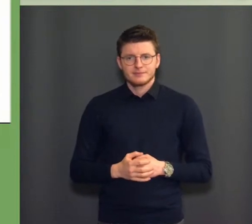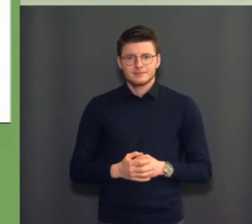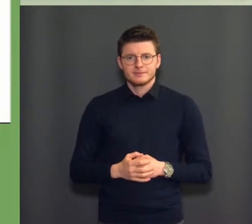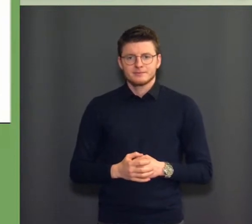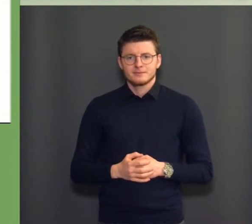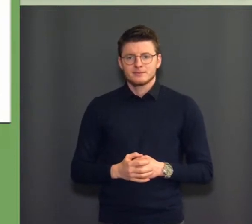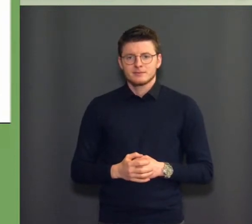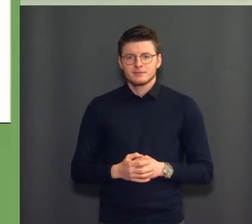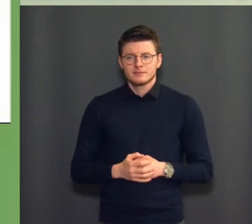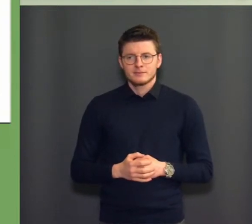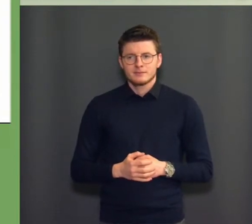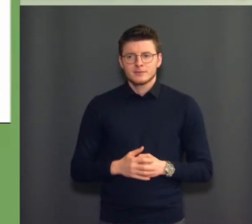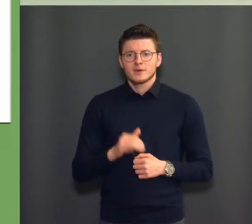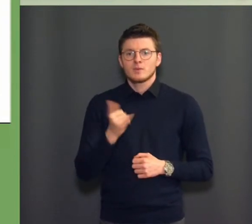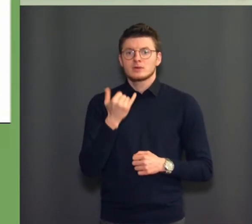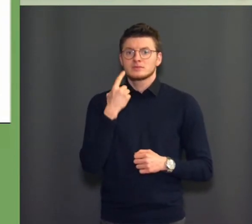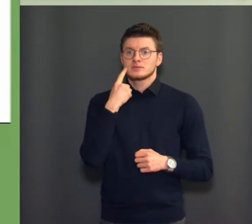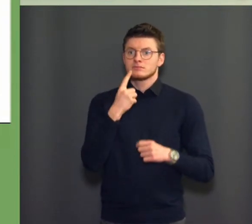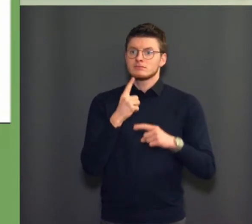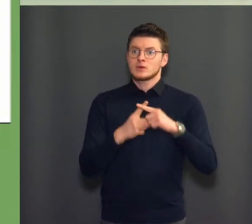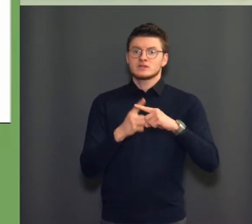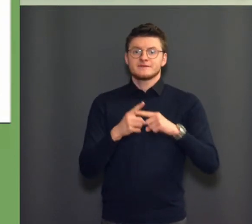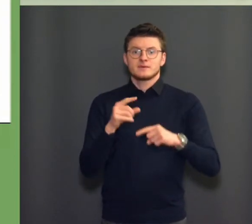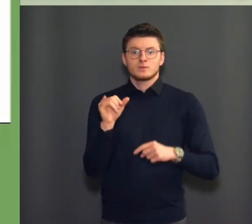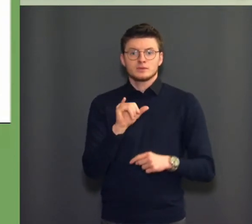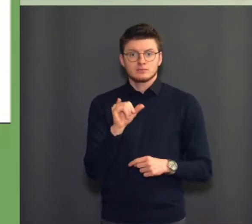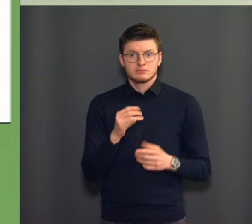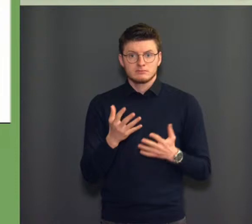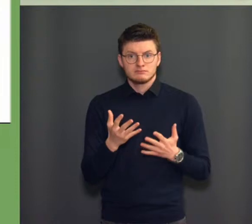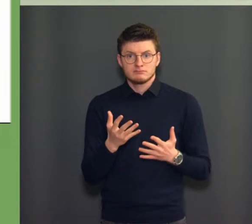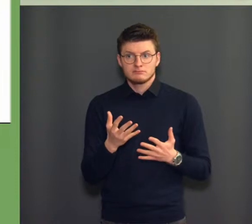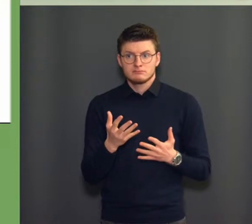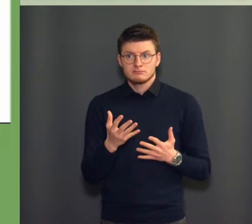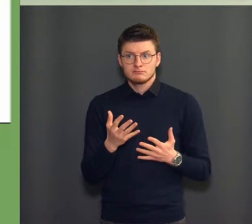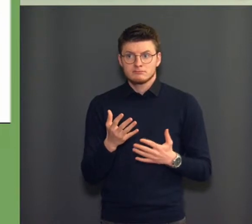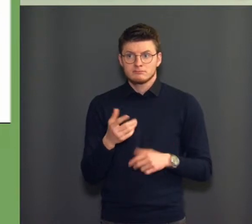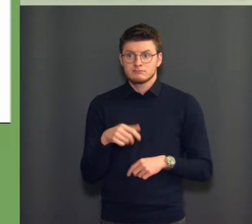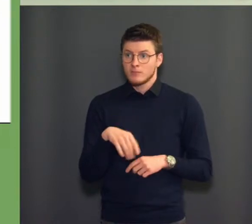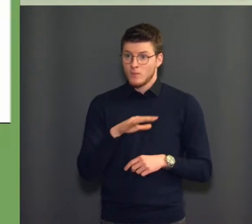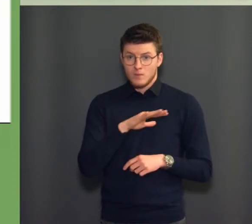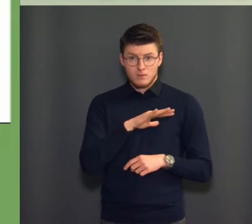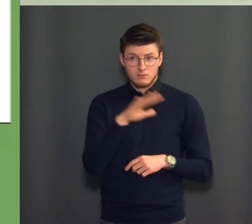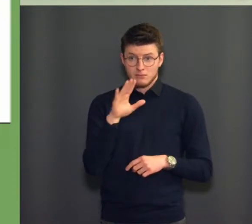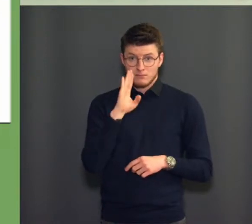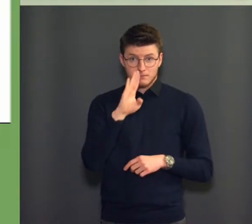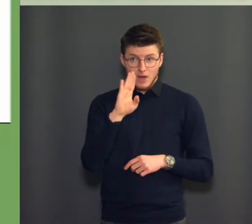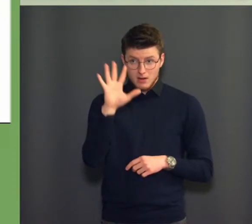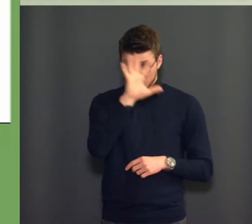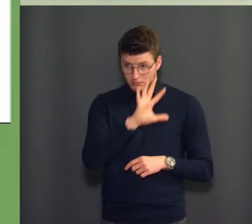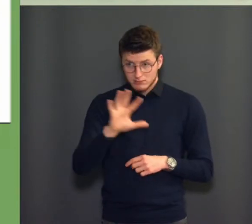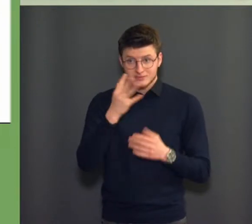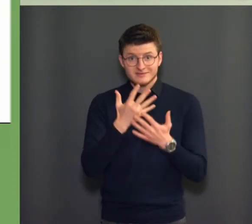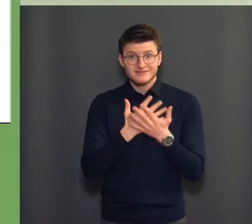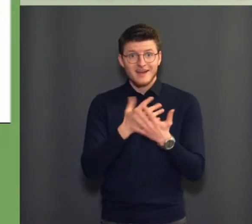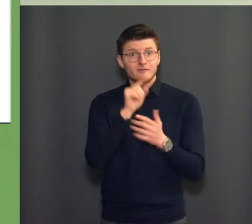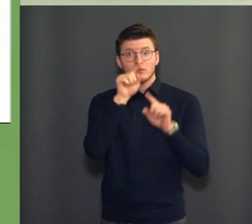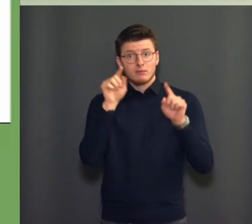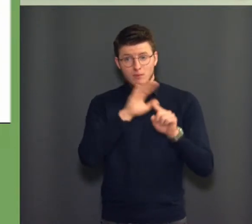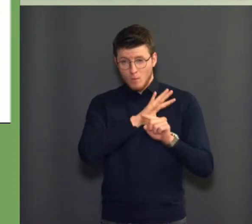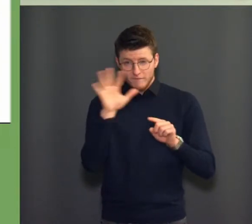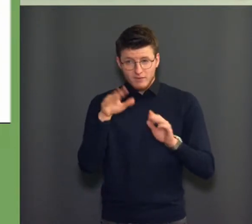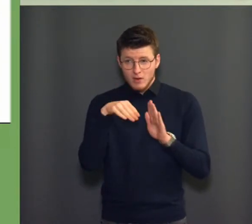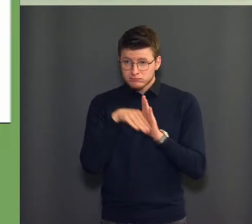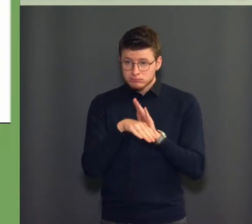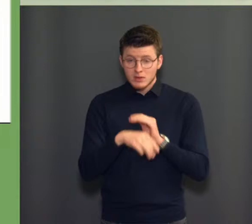Positief is wel dat de daling van de besmettingscijfers zich voordoet in het hele land en in alle leeftijdsgroepen, dus ook